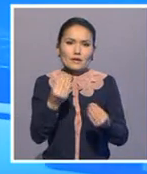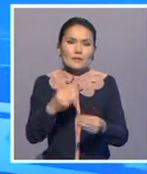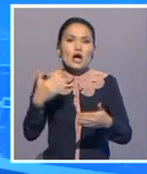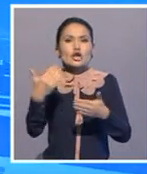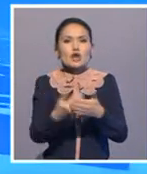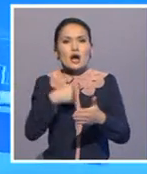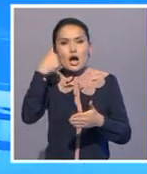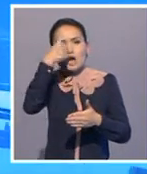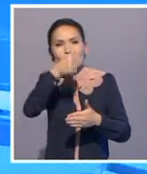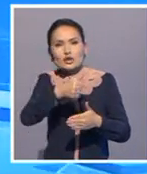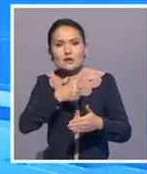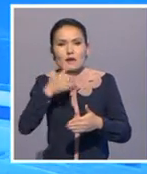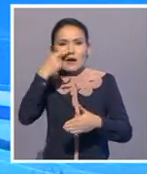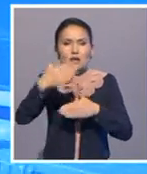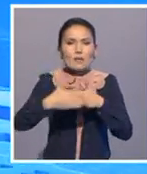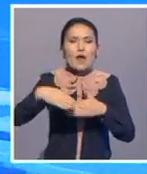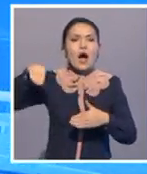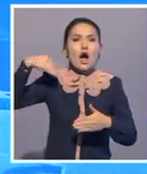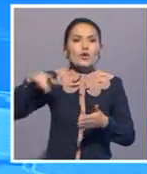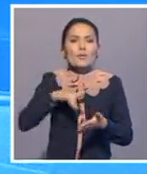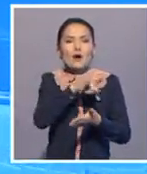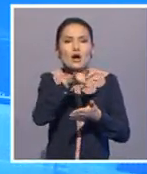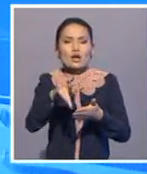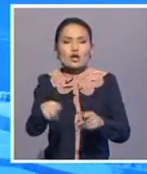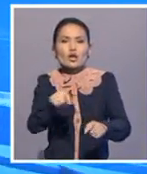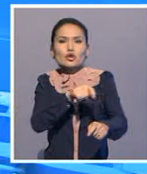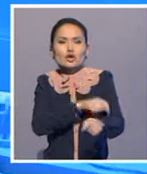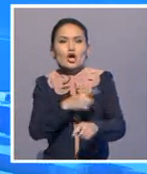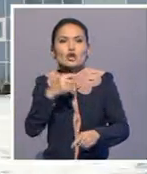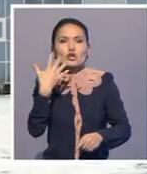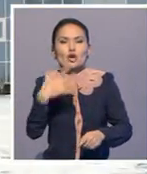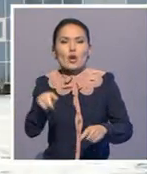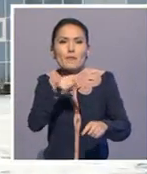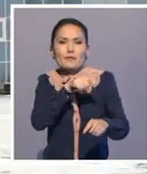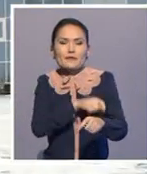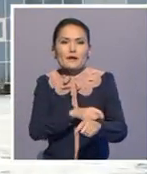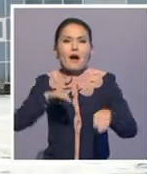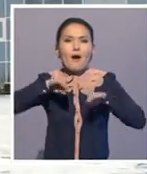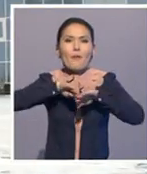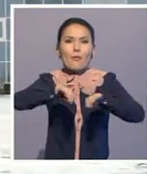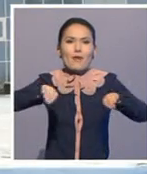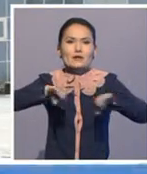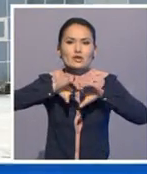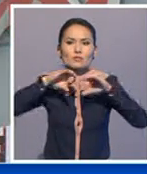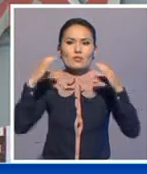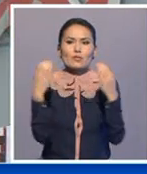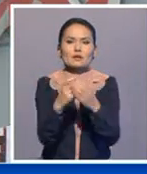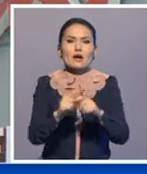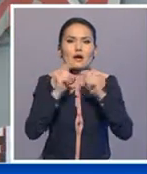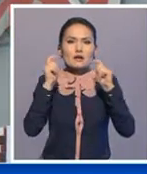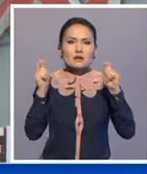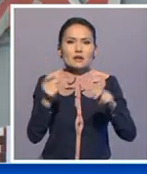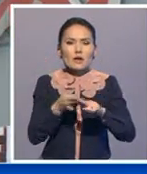Жаңа жыл қарсаңында Ақтөбеде ұзындығы 50 метрлік жүзу бассейні пайдалануға берілді. 10 жүзу жолағы бар жаңа спорт нысаны халықаралық стандартқа